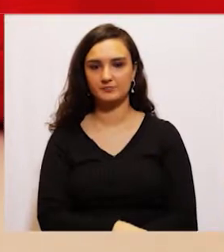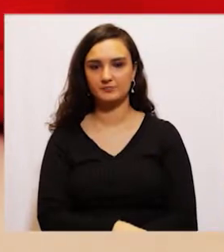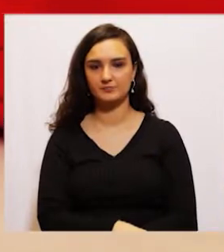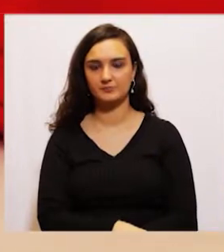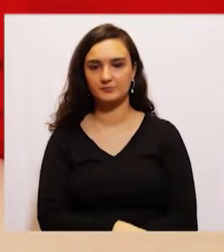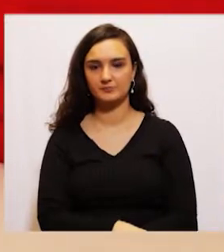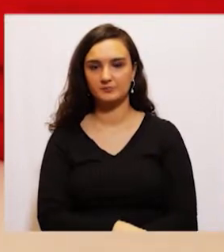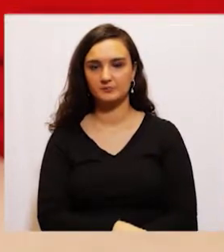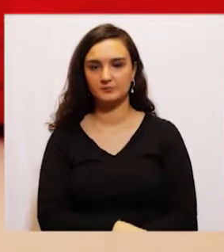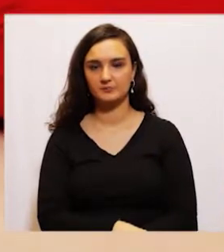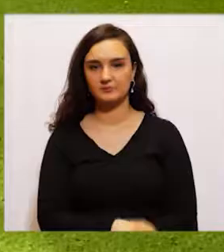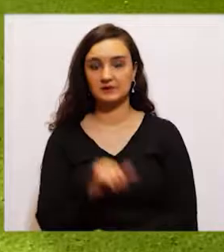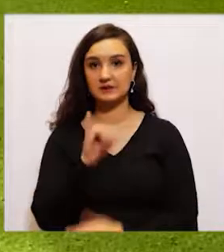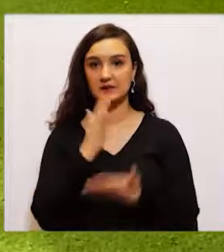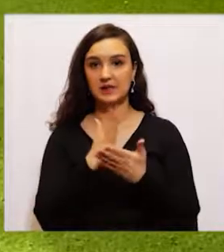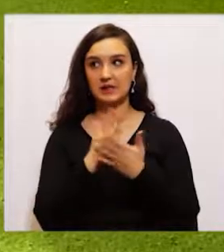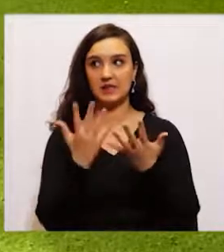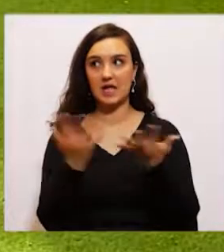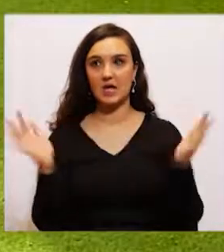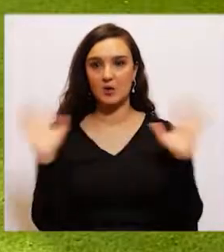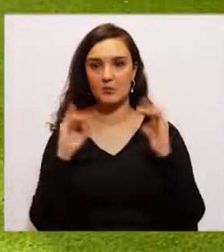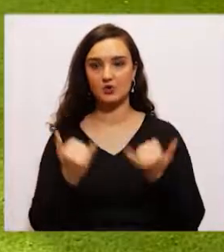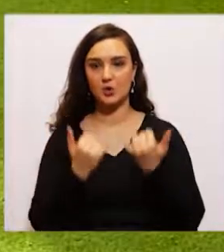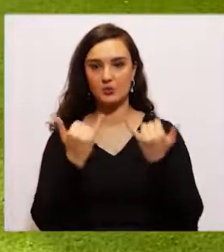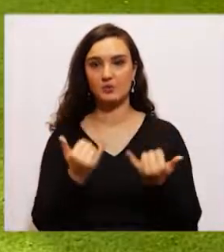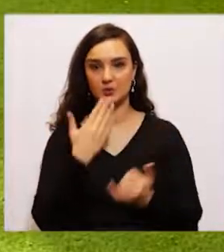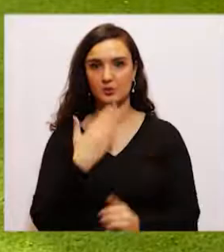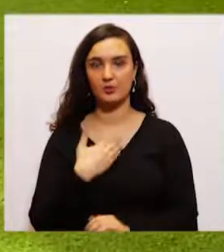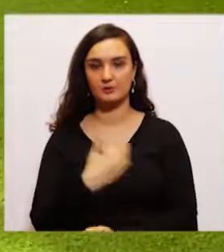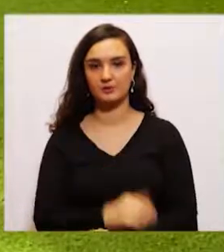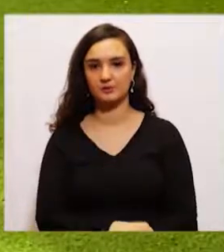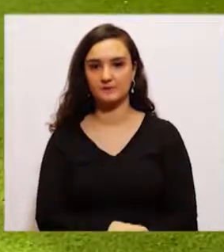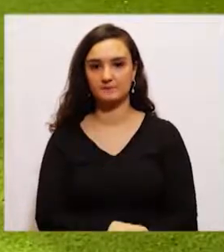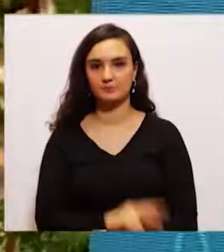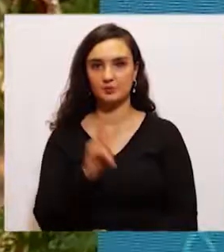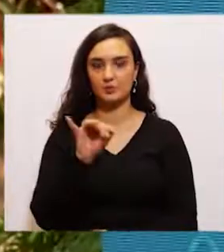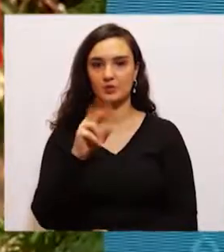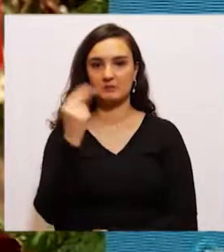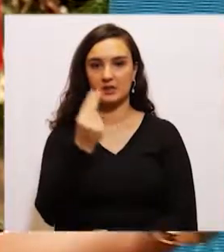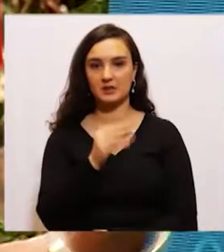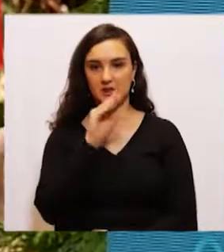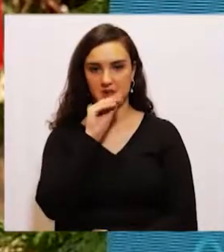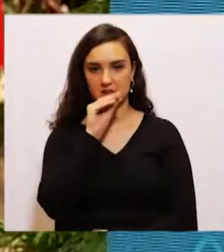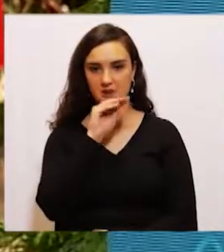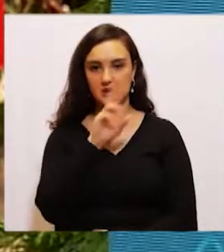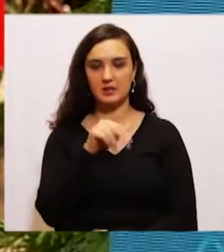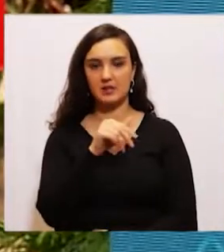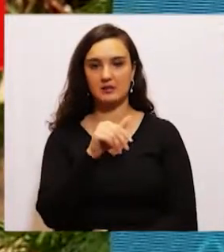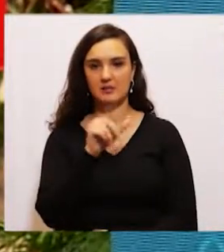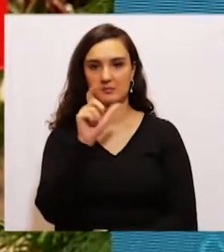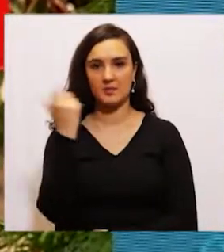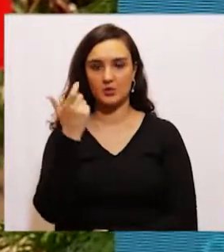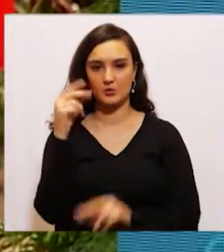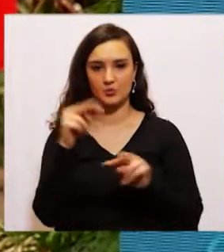სადარიან. სადარიან გარემო შეუქმენით ხოლმე. ლუკამ დახატა ძაღლი და პატრონი,